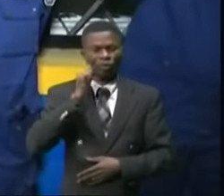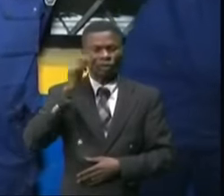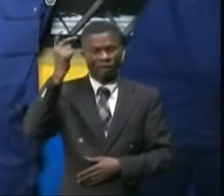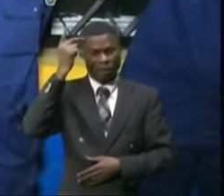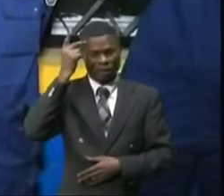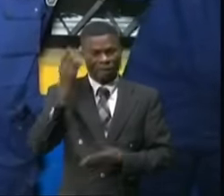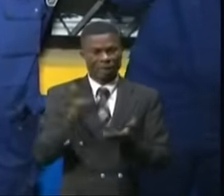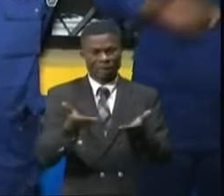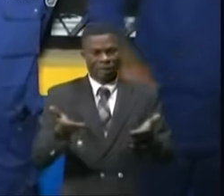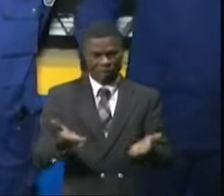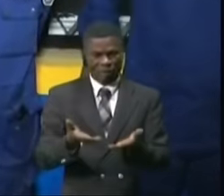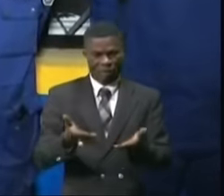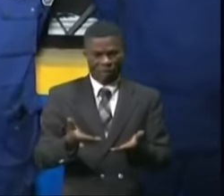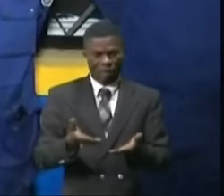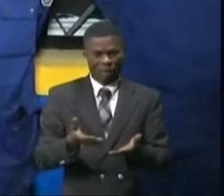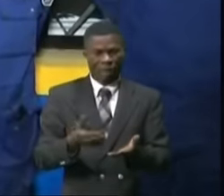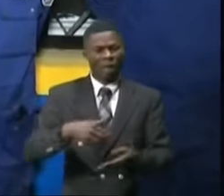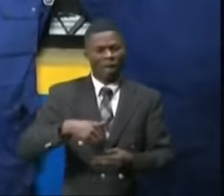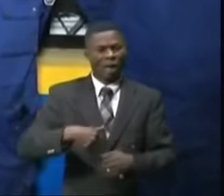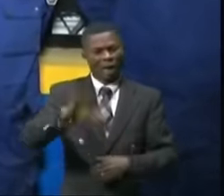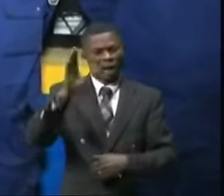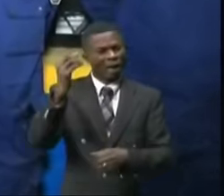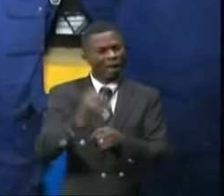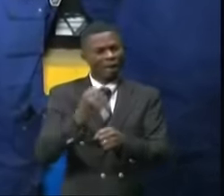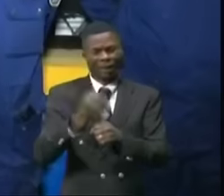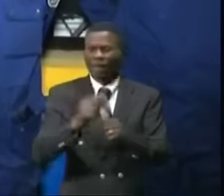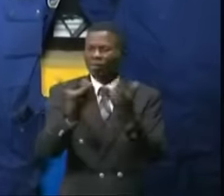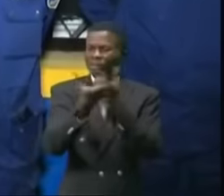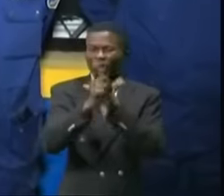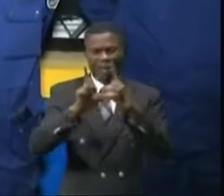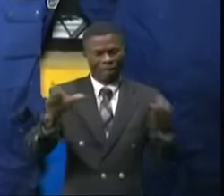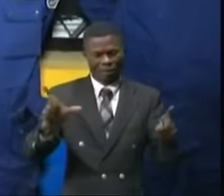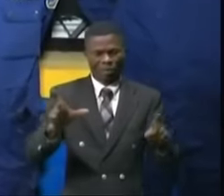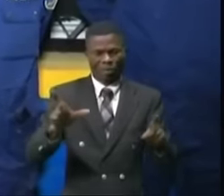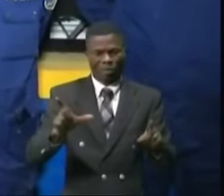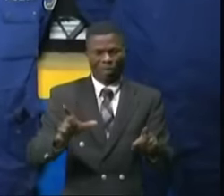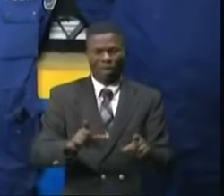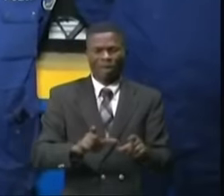Kinois de vaquer librement à ces occupations.